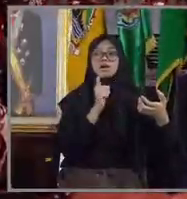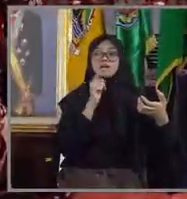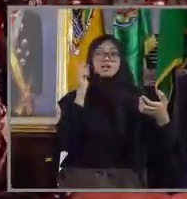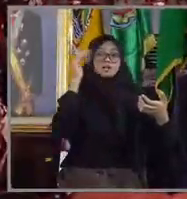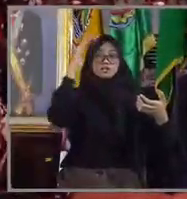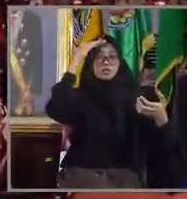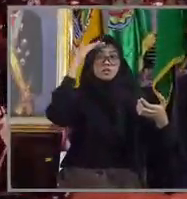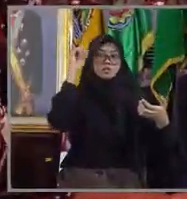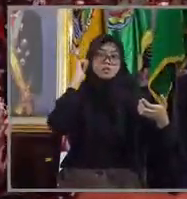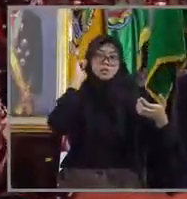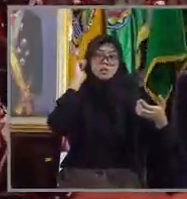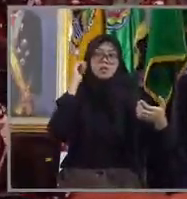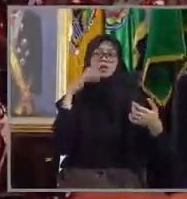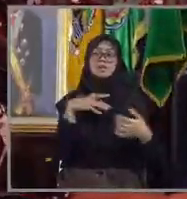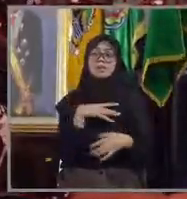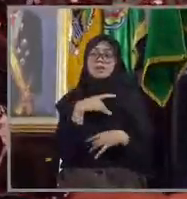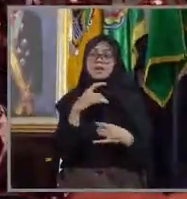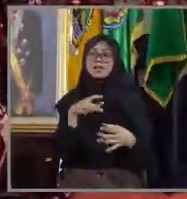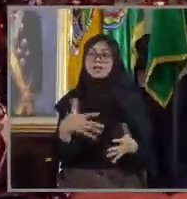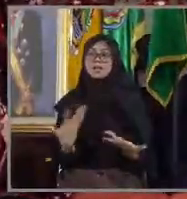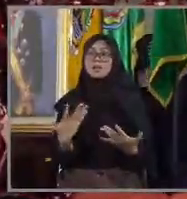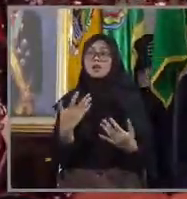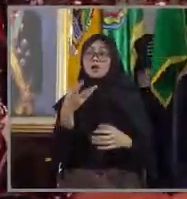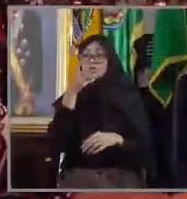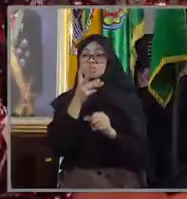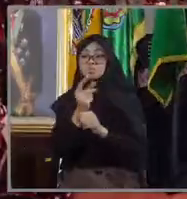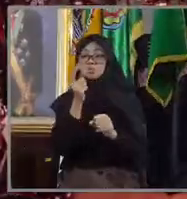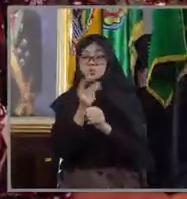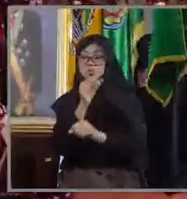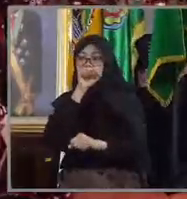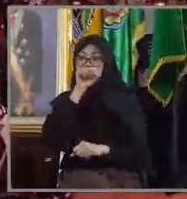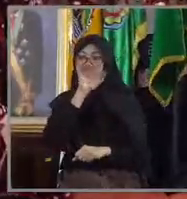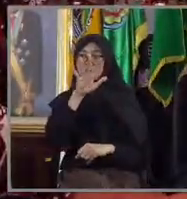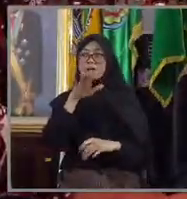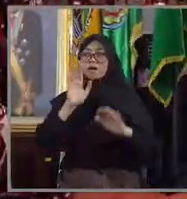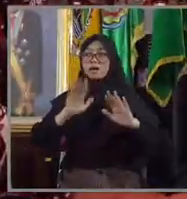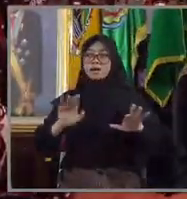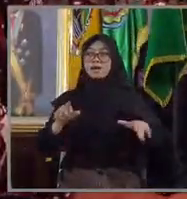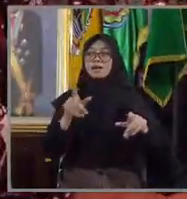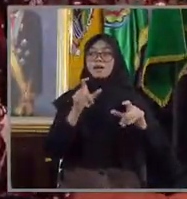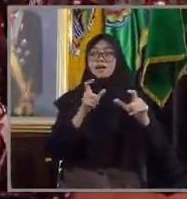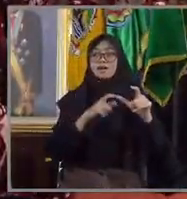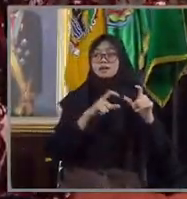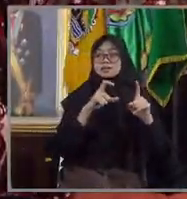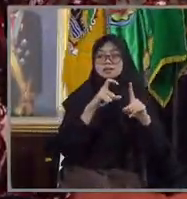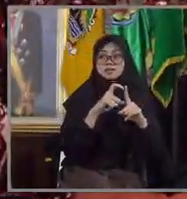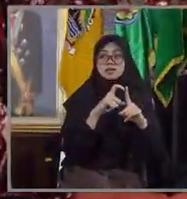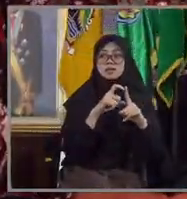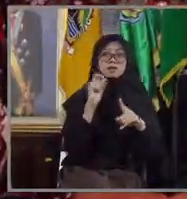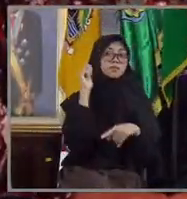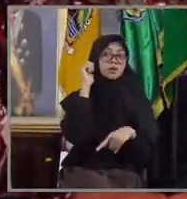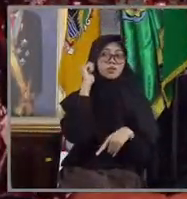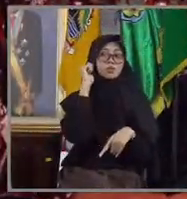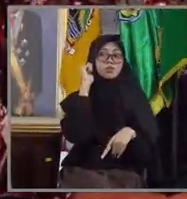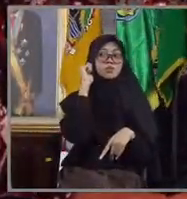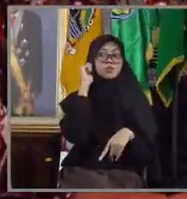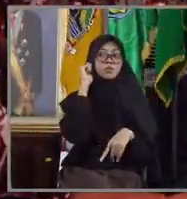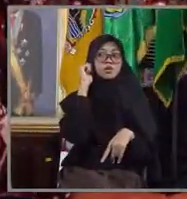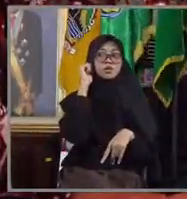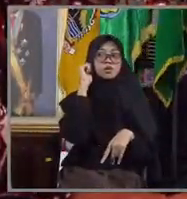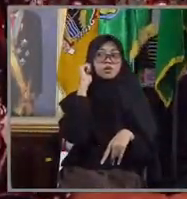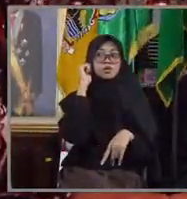Hai lagi yang menarik lagi bu gurunya menyampaikan bahwa anak-anak SD perempuan khususnya